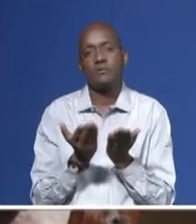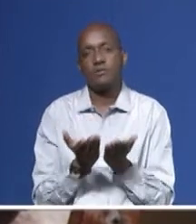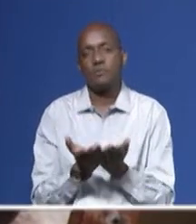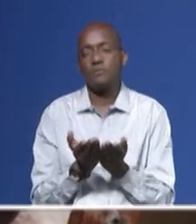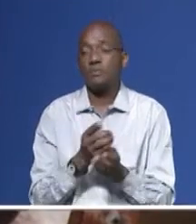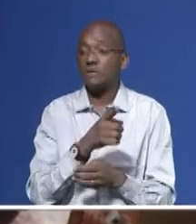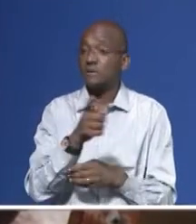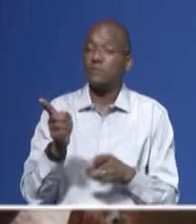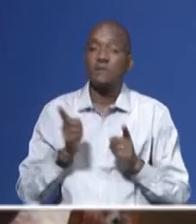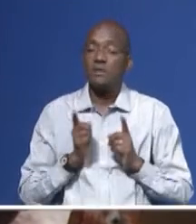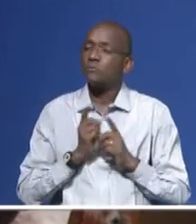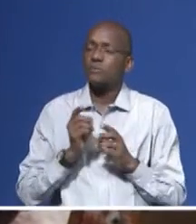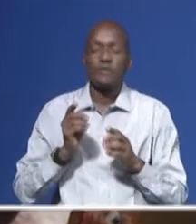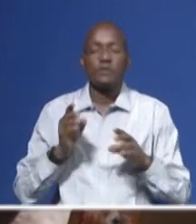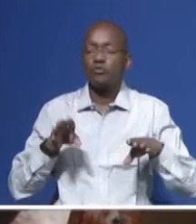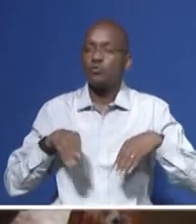Wasishawishike na pesa.